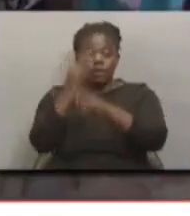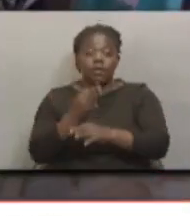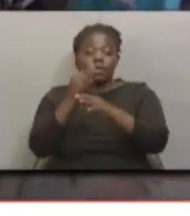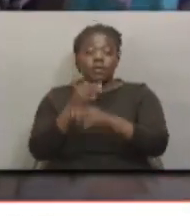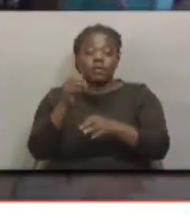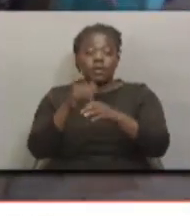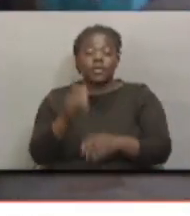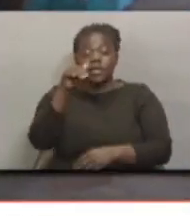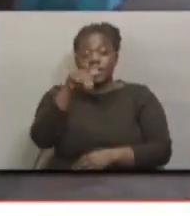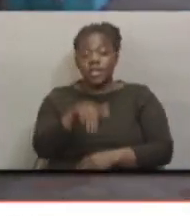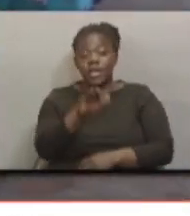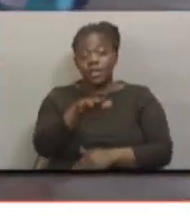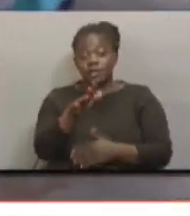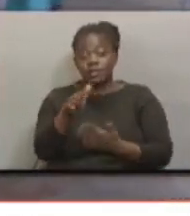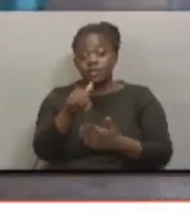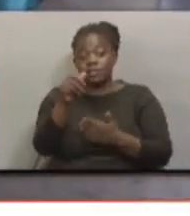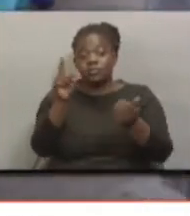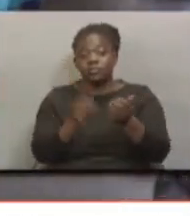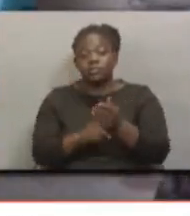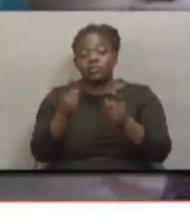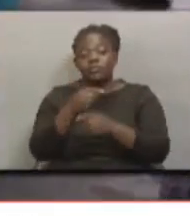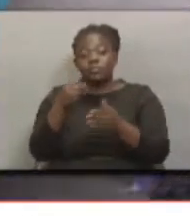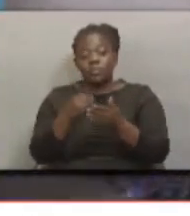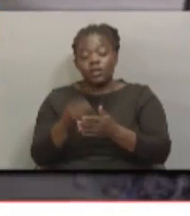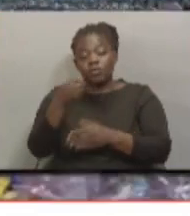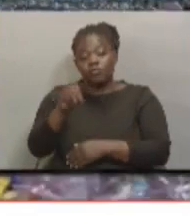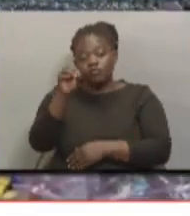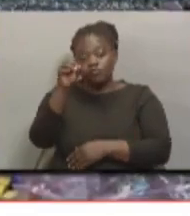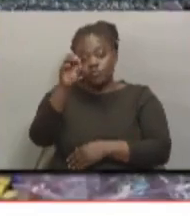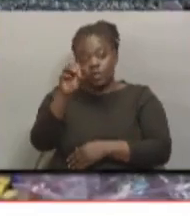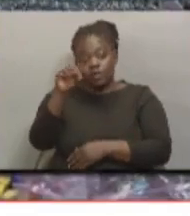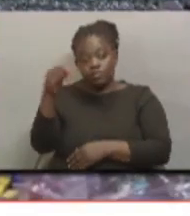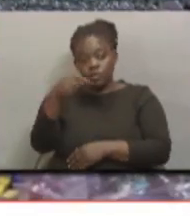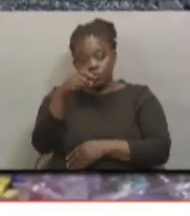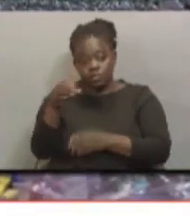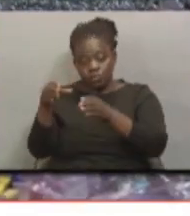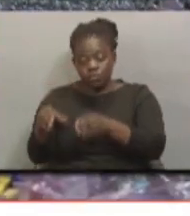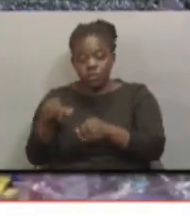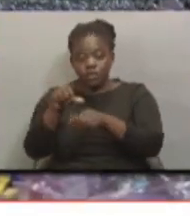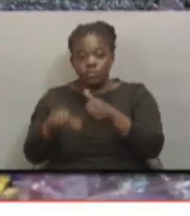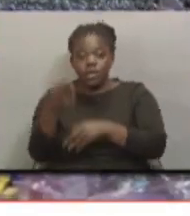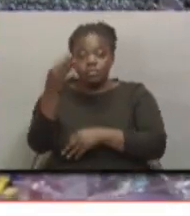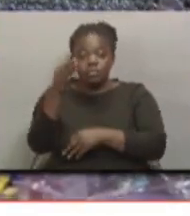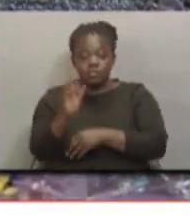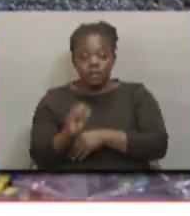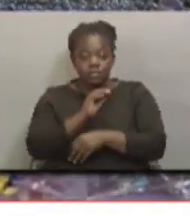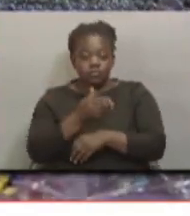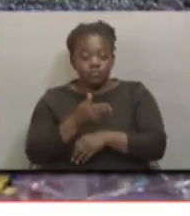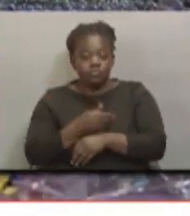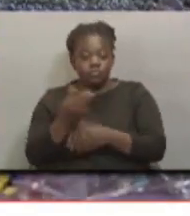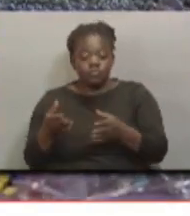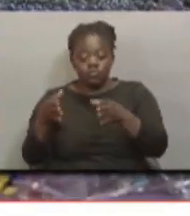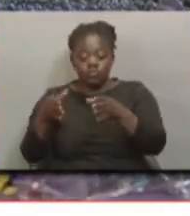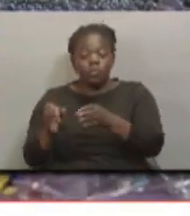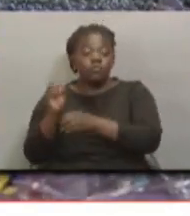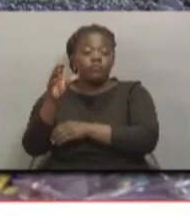munisipaali y'e Nakawa, nga y'omu ku baganyuddwa mu ssente z'emyoga. Ekibiina kino kirimu abakyala 30 nga bano be bamu ku bibiina